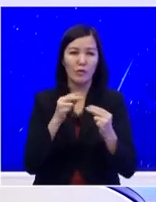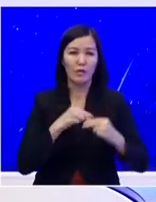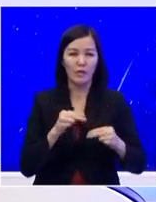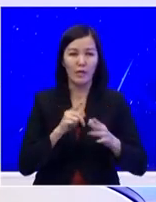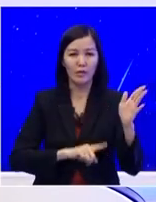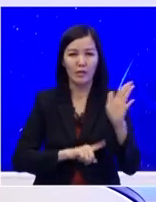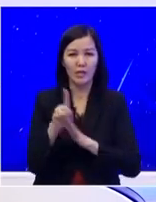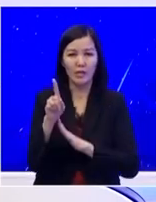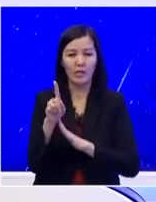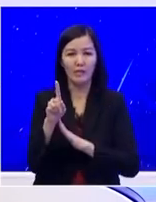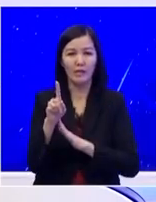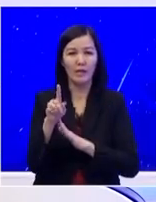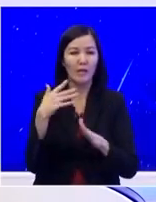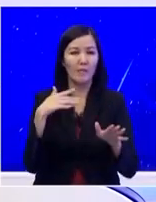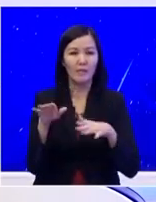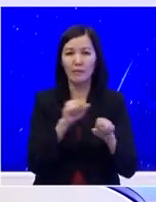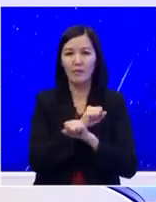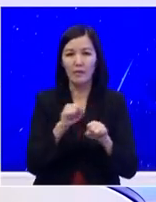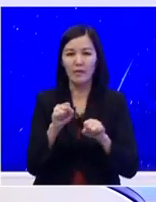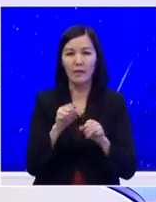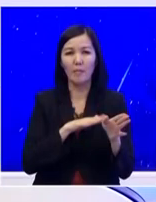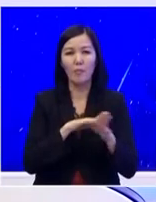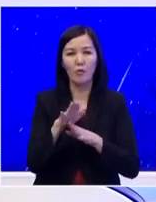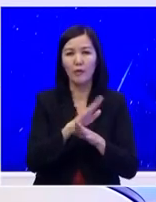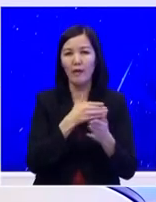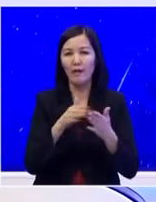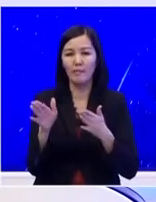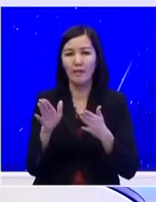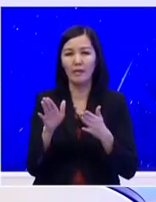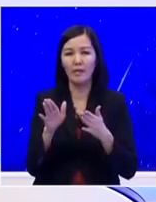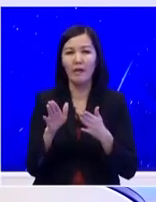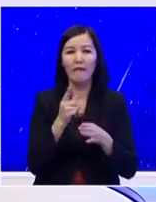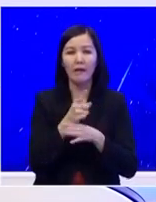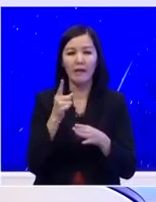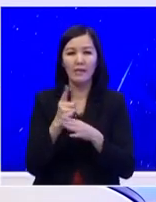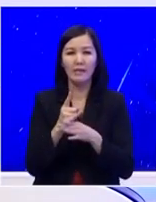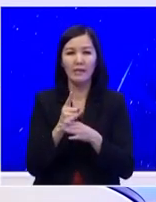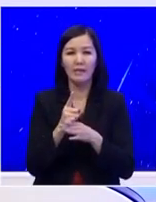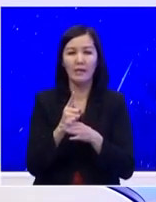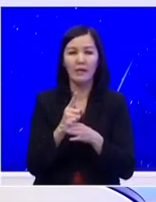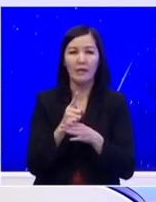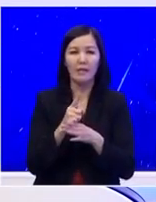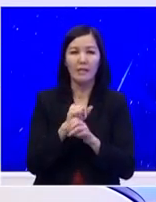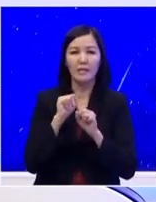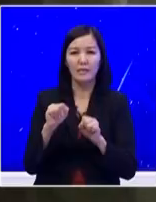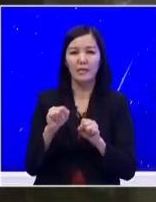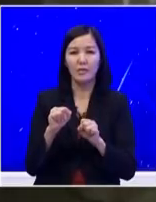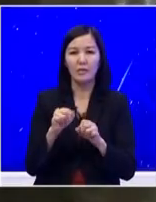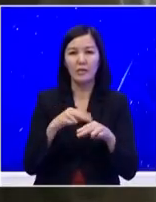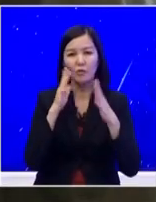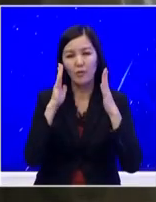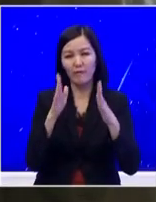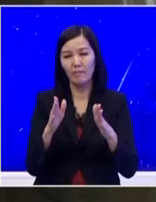Однако послабление еще не значит полной отмены карантинных мер. Потому средствам защиты особое внимание.